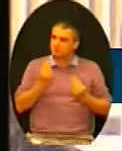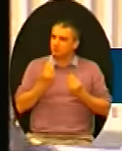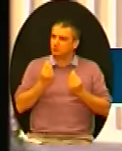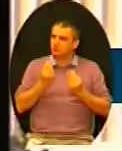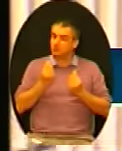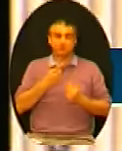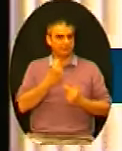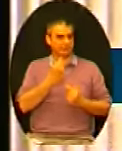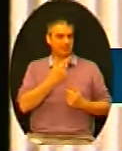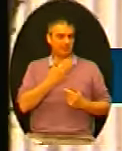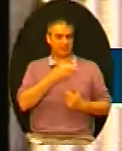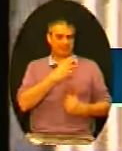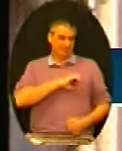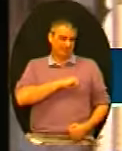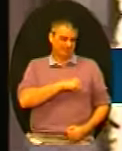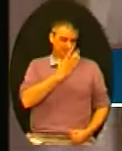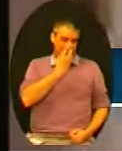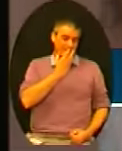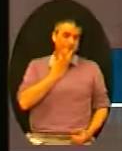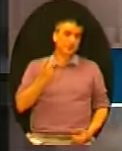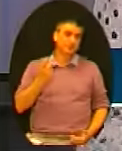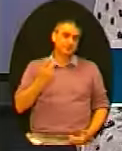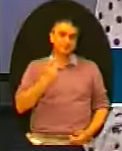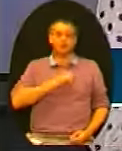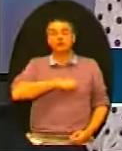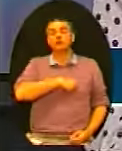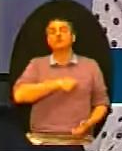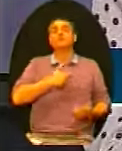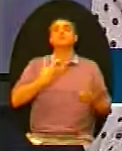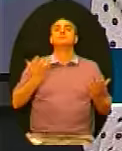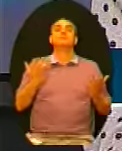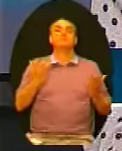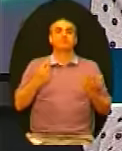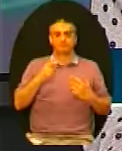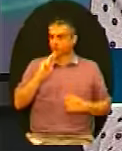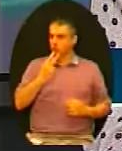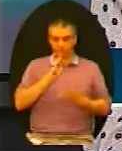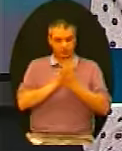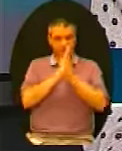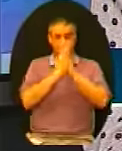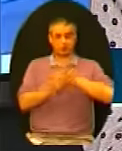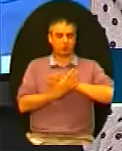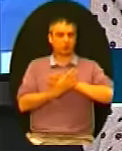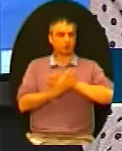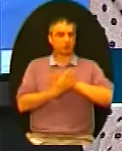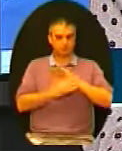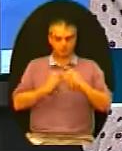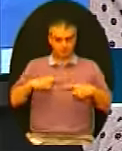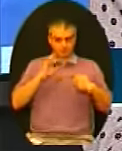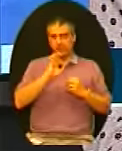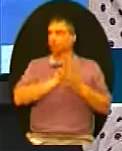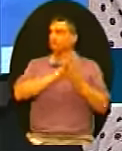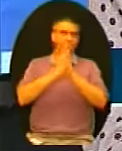משהו... כן, זה קצת מחמיר לב, נכון? כן. זה צובט. כי שוב, השינוי במהלך החיים